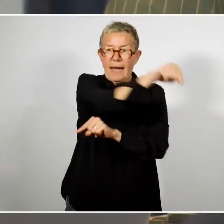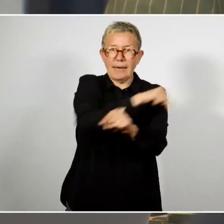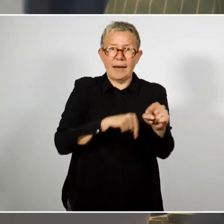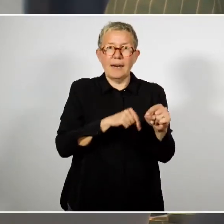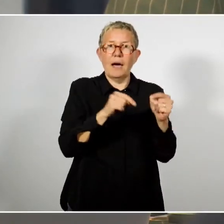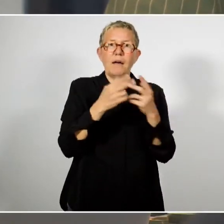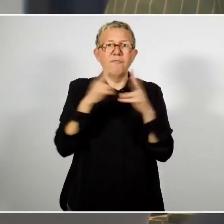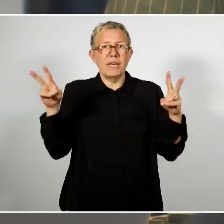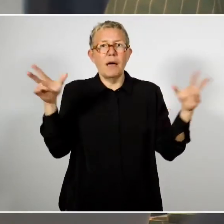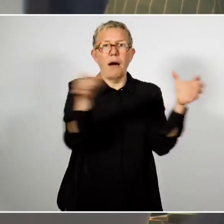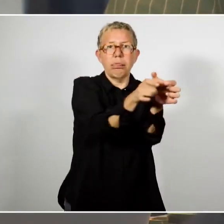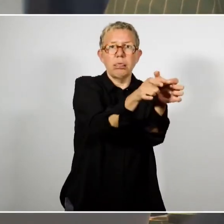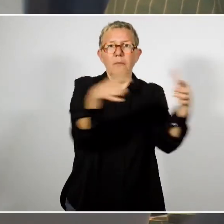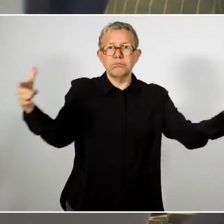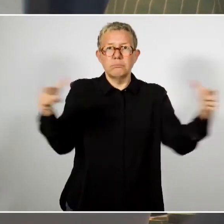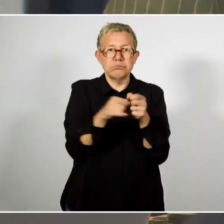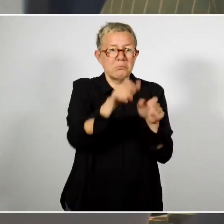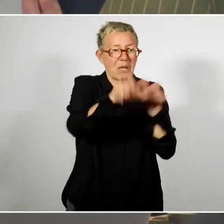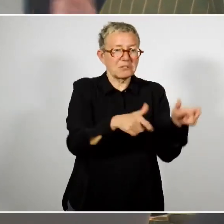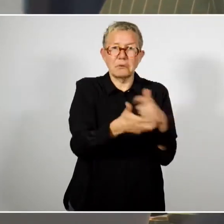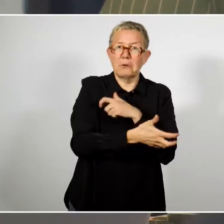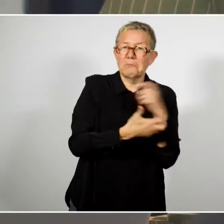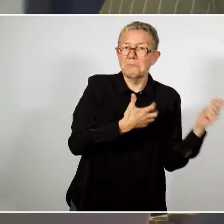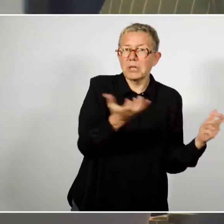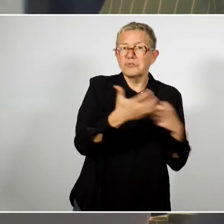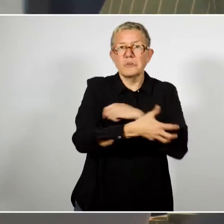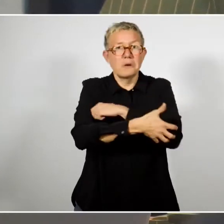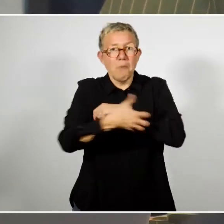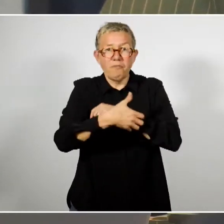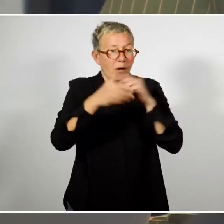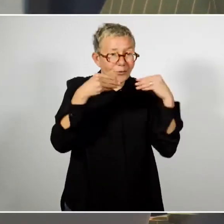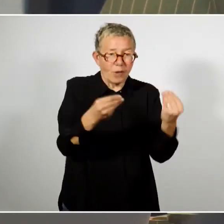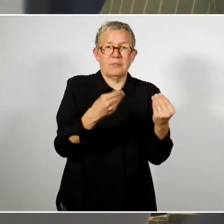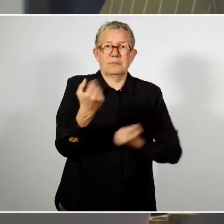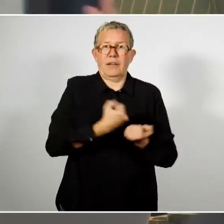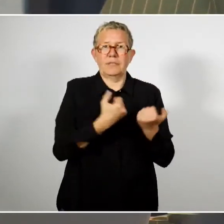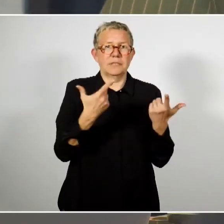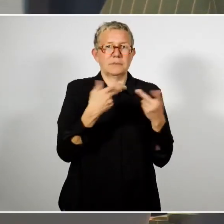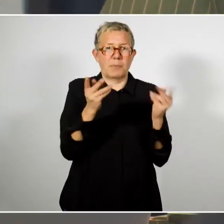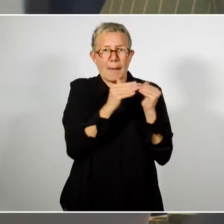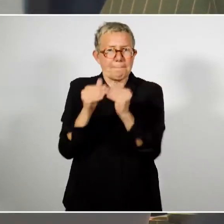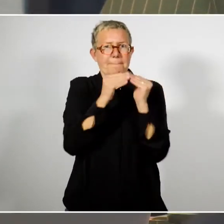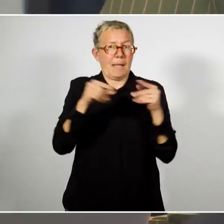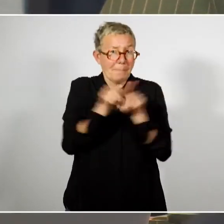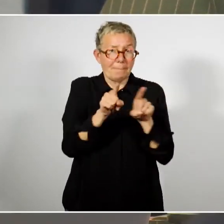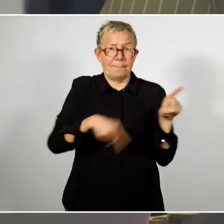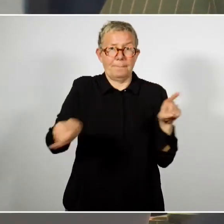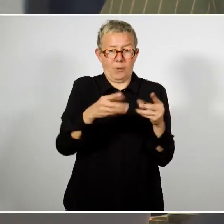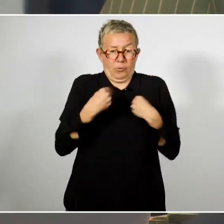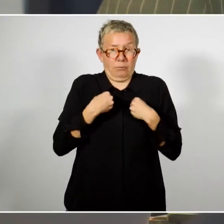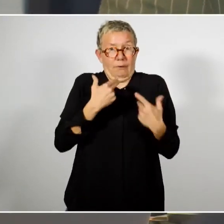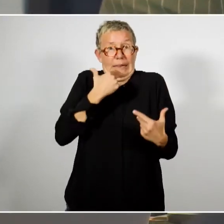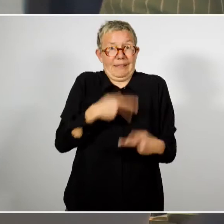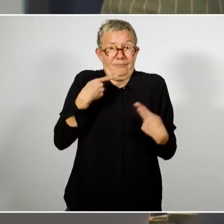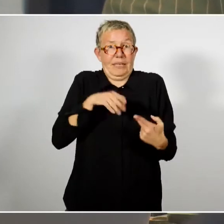grande commune, riche ou plus modeste, du même niveau de qualité de ces services qui font le socle de notre qualité de vie.